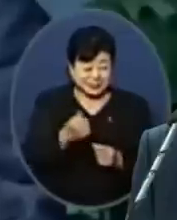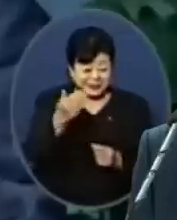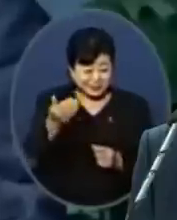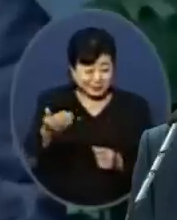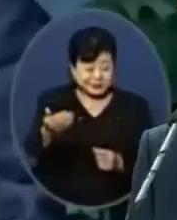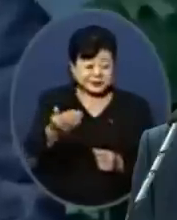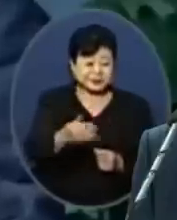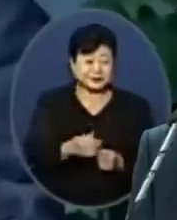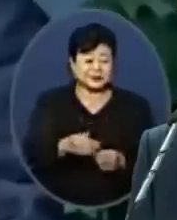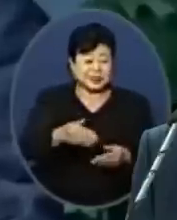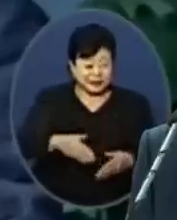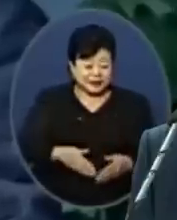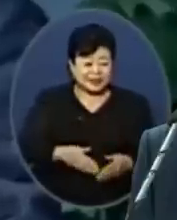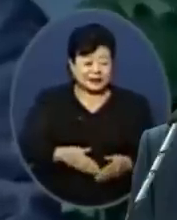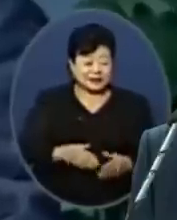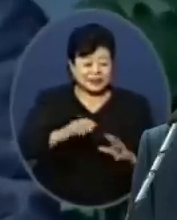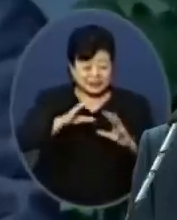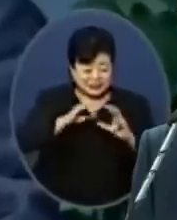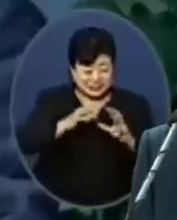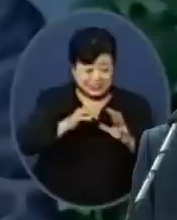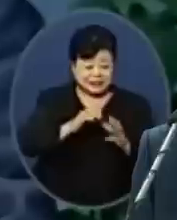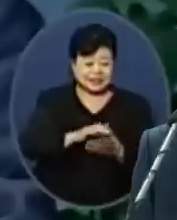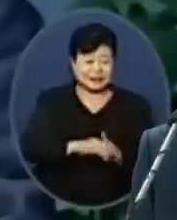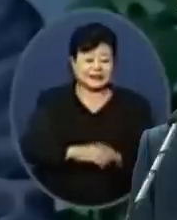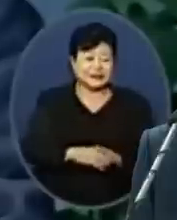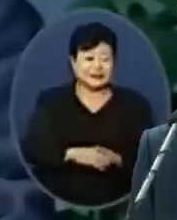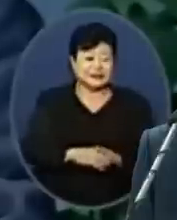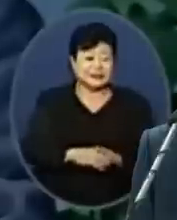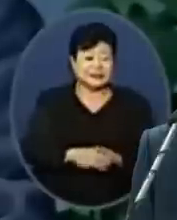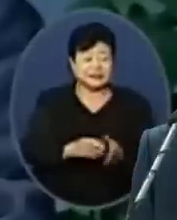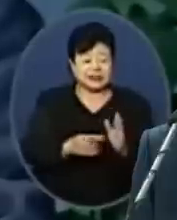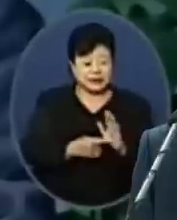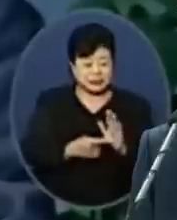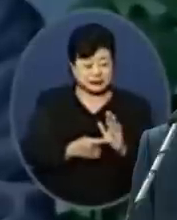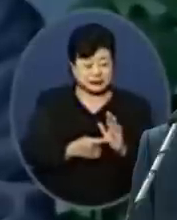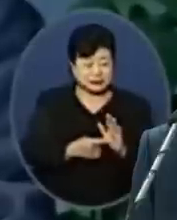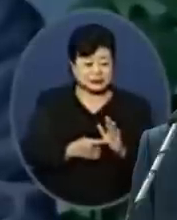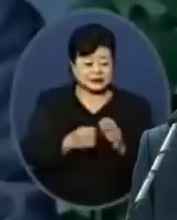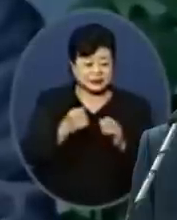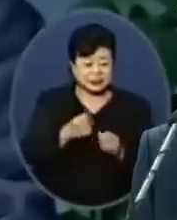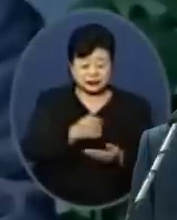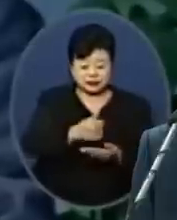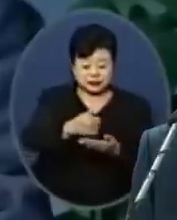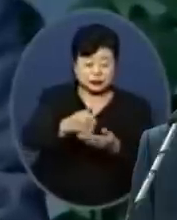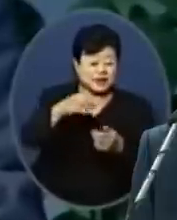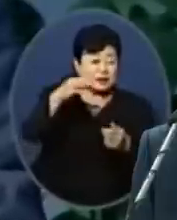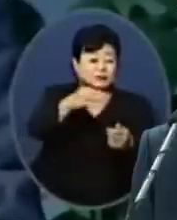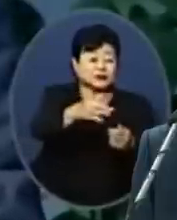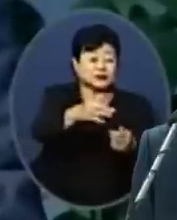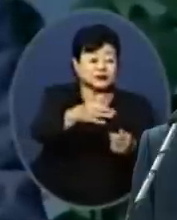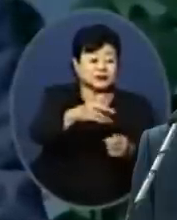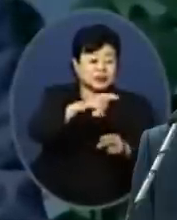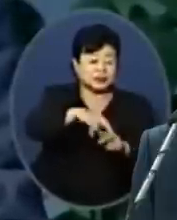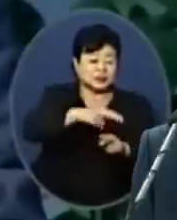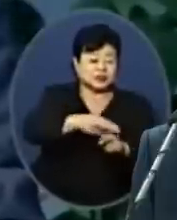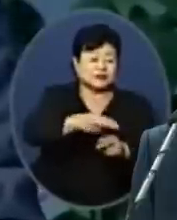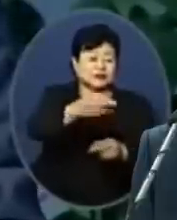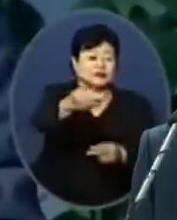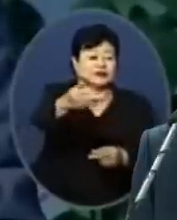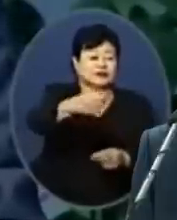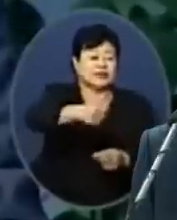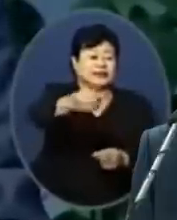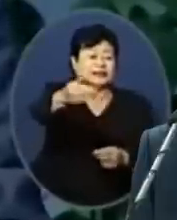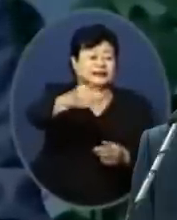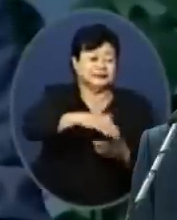여러분 태어나서 세상에 나와서 사니까 주님이 부르셔서 이거 너 선물 꾸러미다